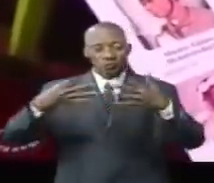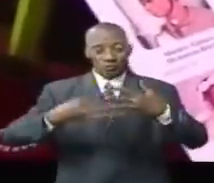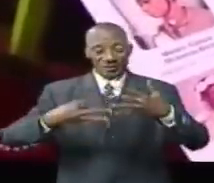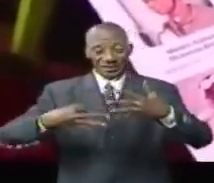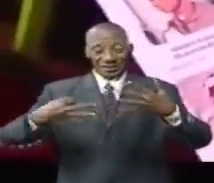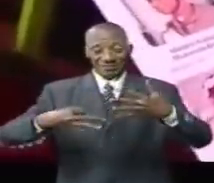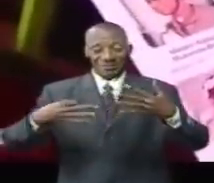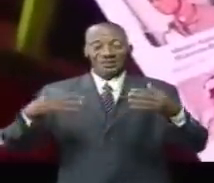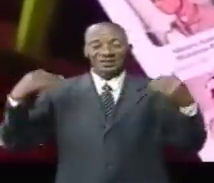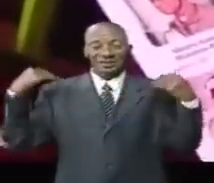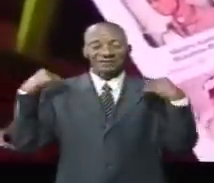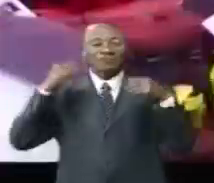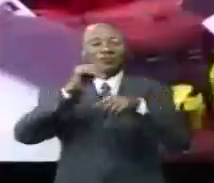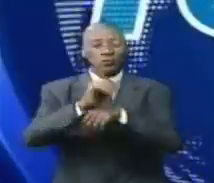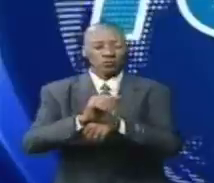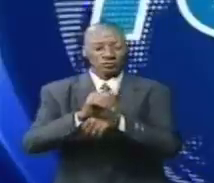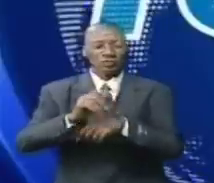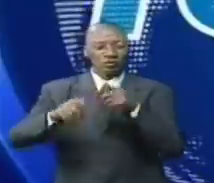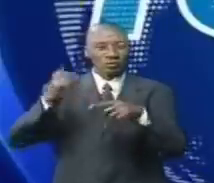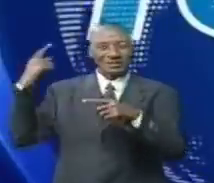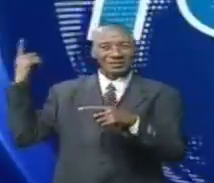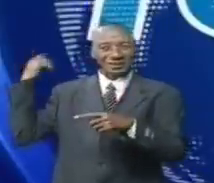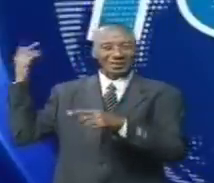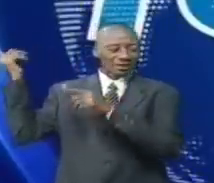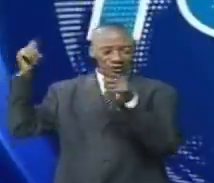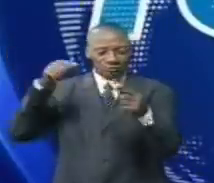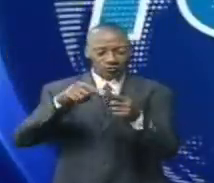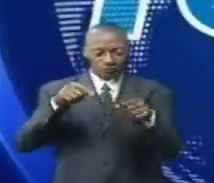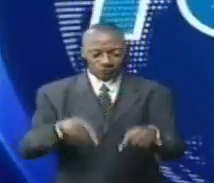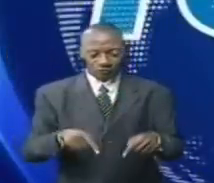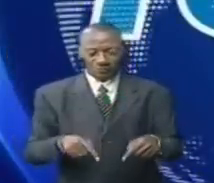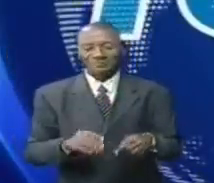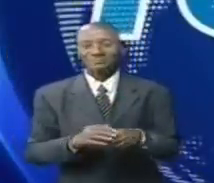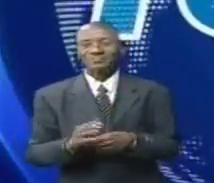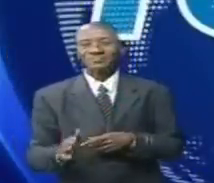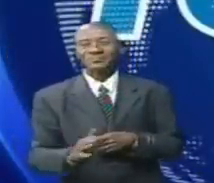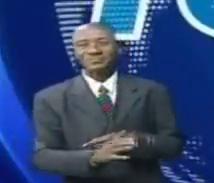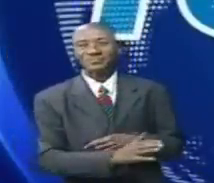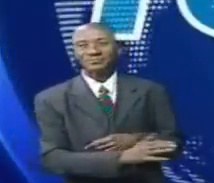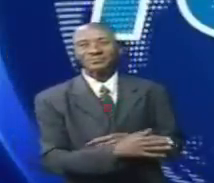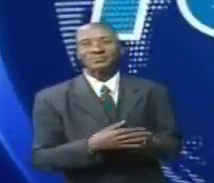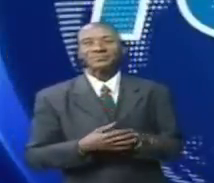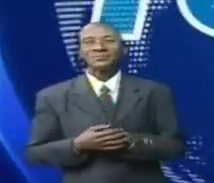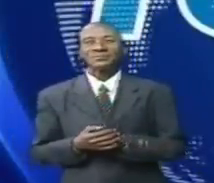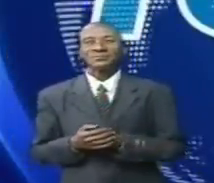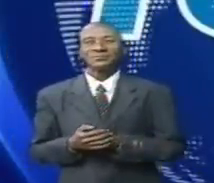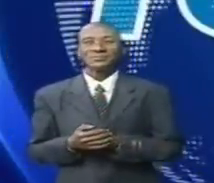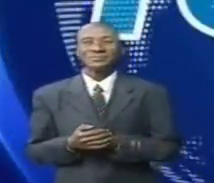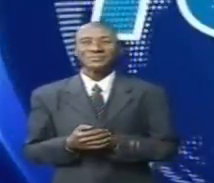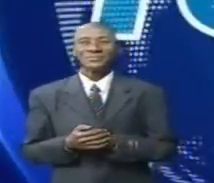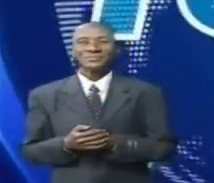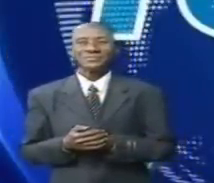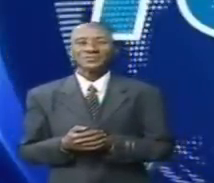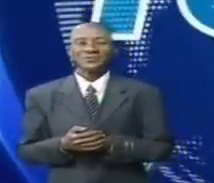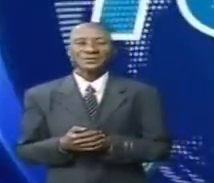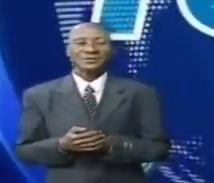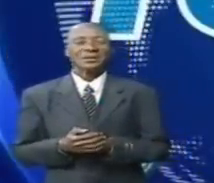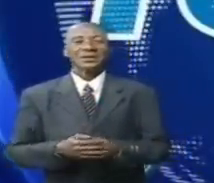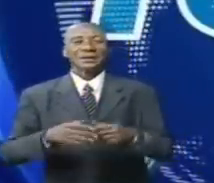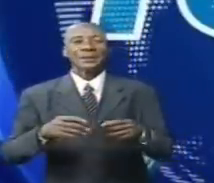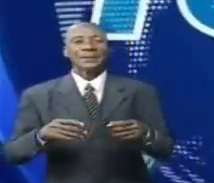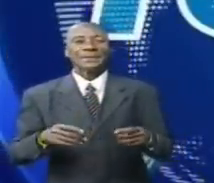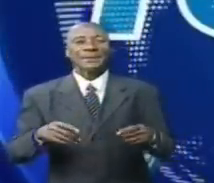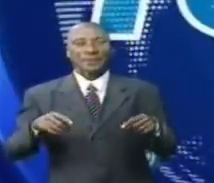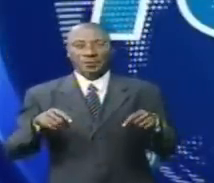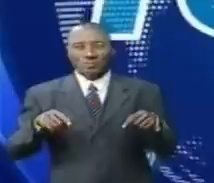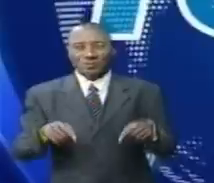depuis 1998. De retour à Kinshasa, désormais un logiciel pouvant faciliter de faire les états